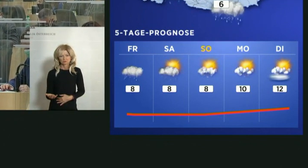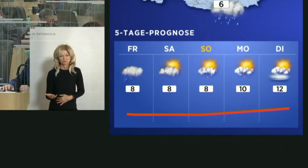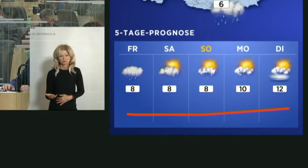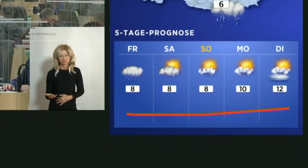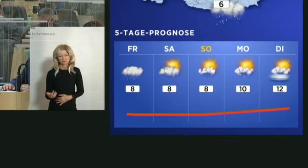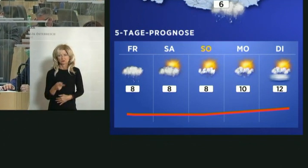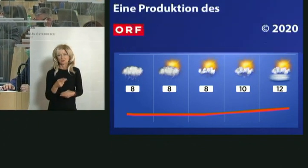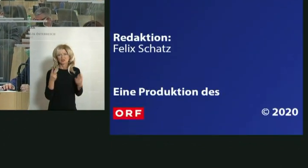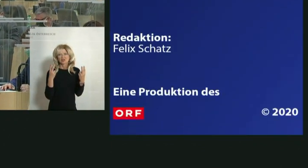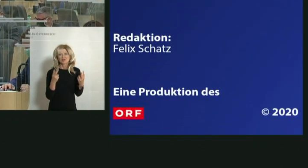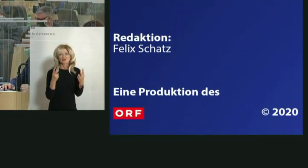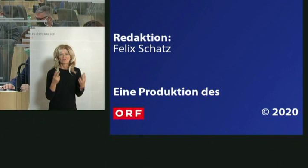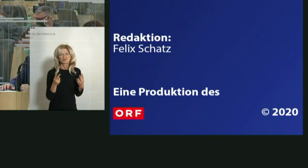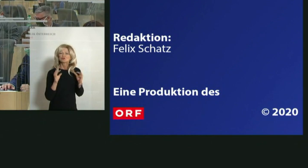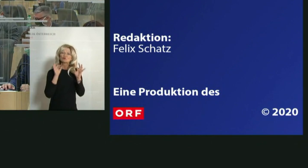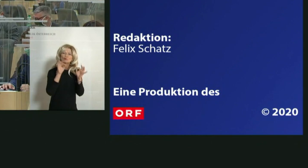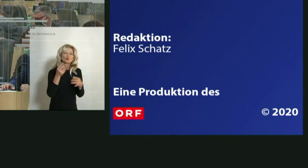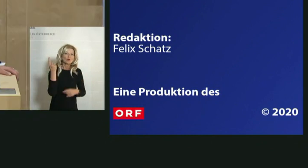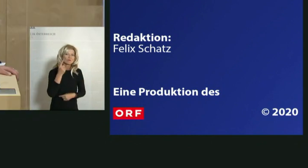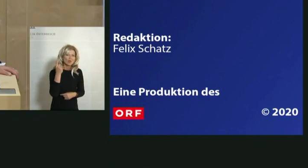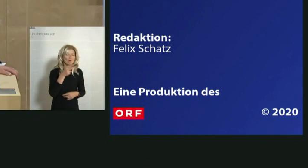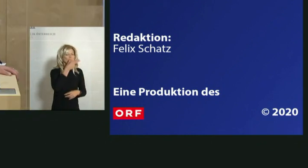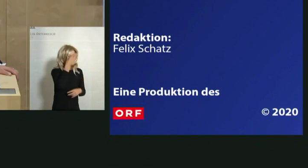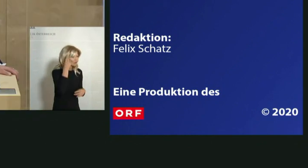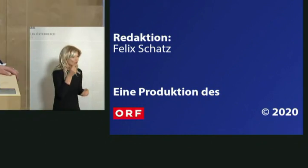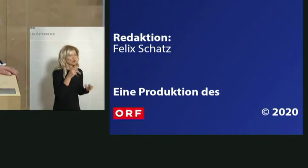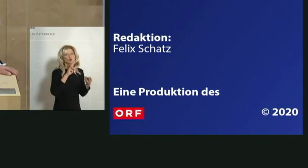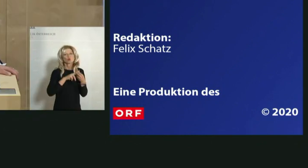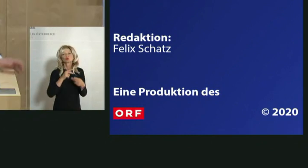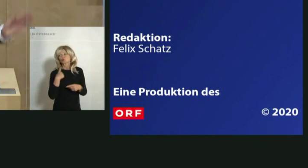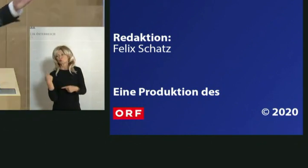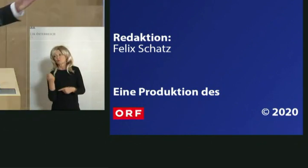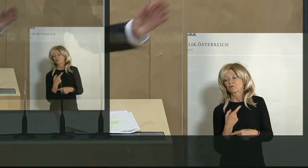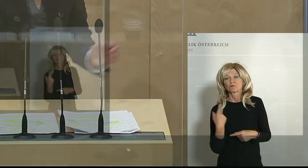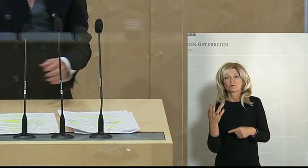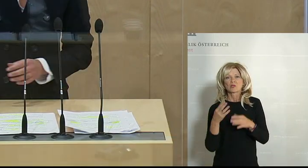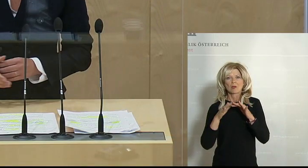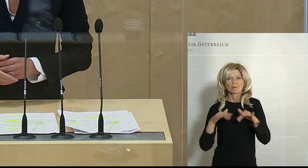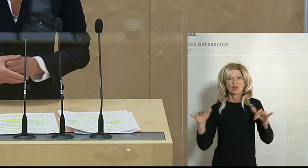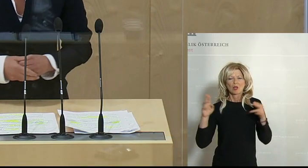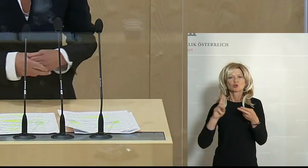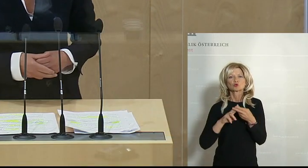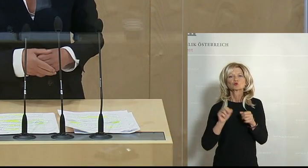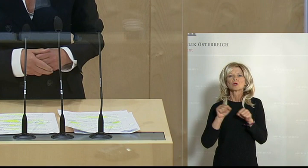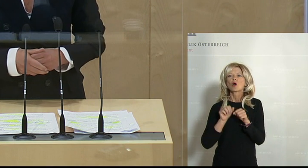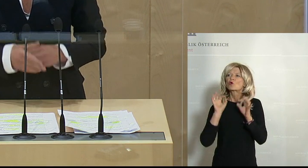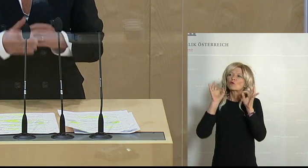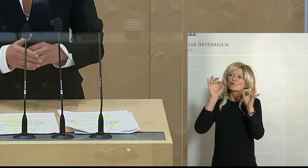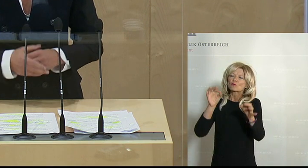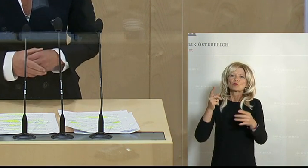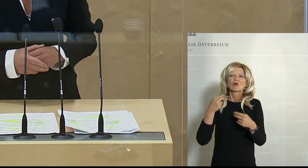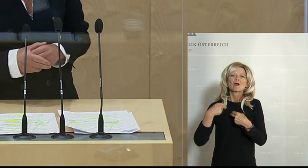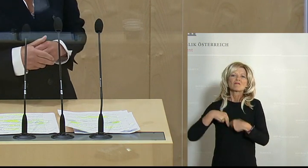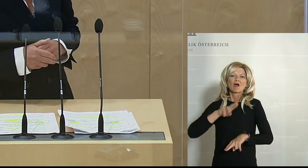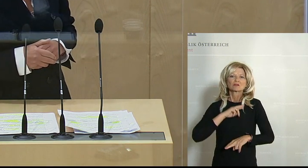Es ist wichtig für die Bevölkerung, für uns als Parlament, aber vor allem für Sie auch als zuständige Behörde, zu